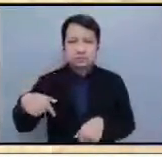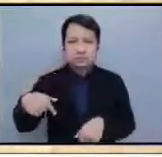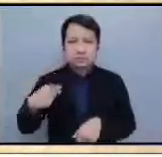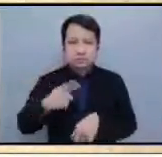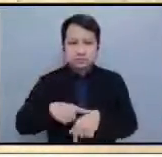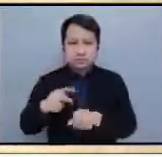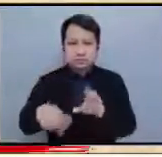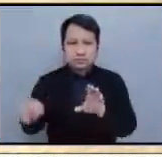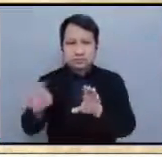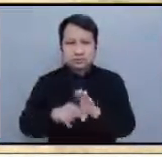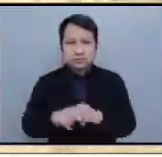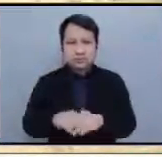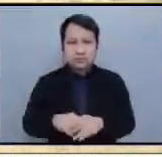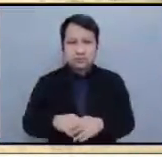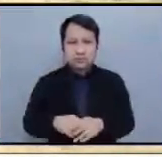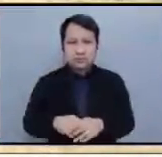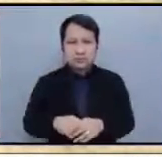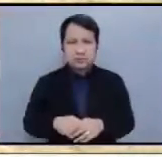kayo makasakay sa bus?